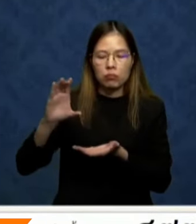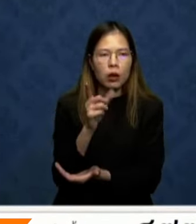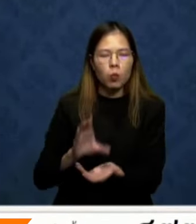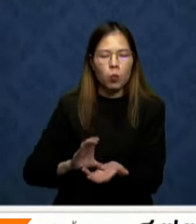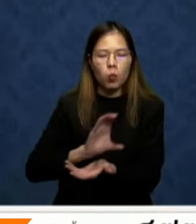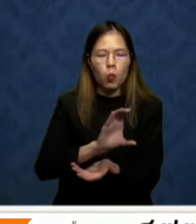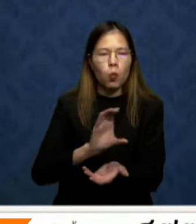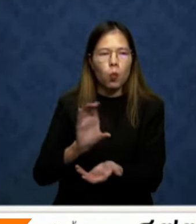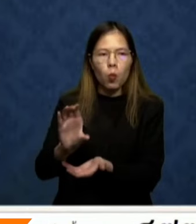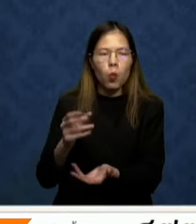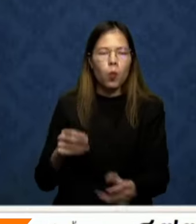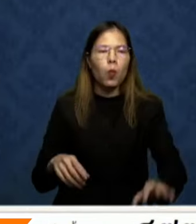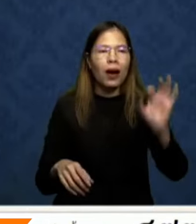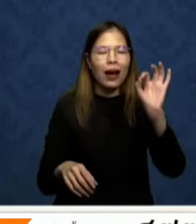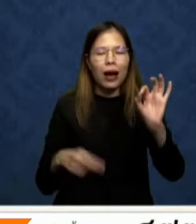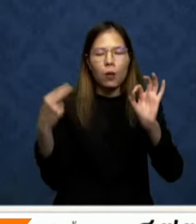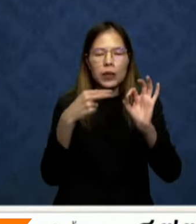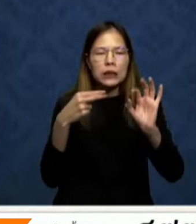น